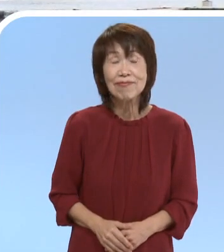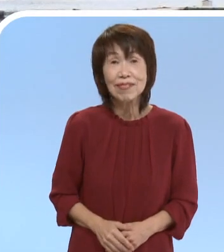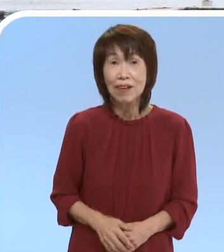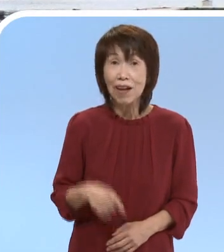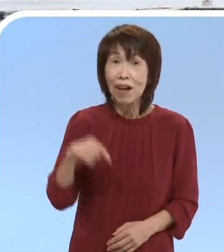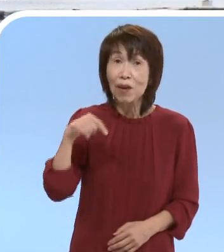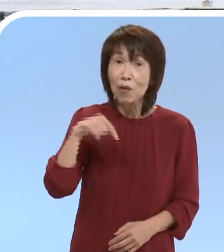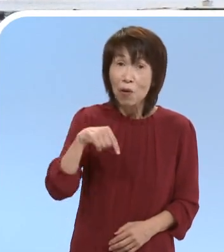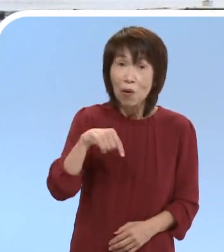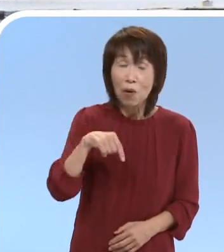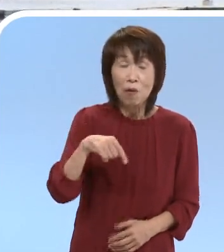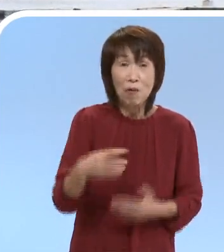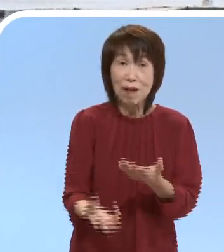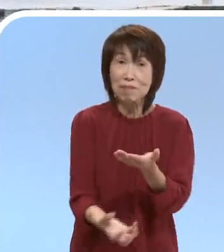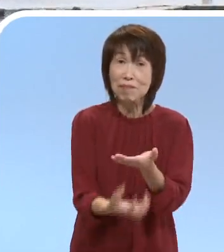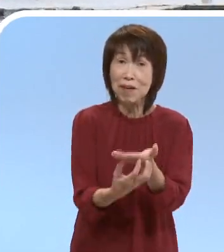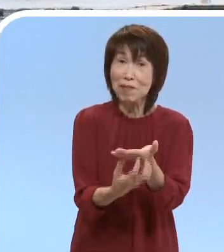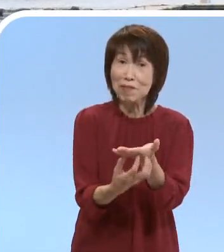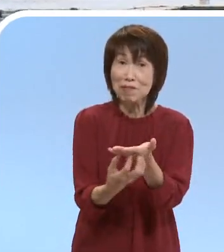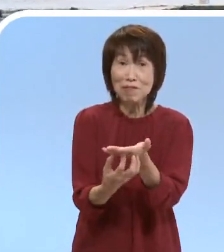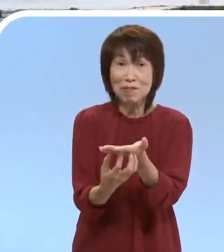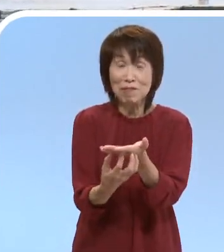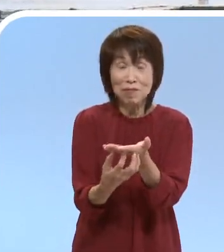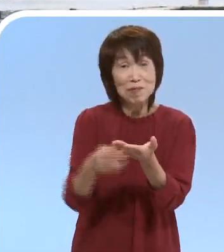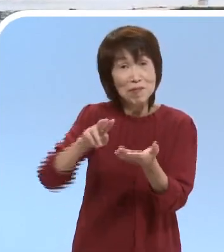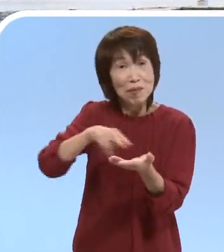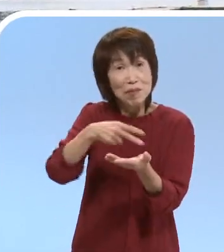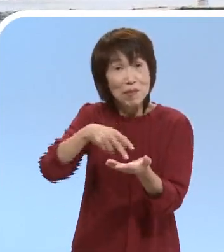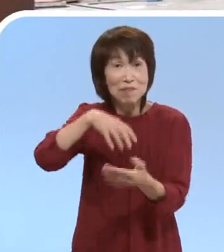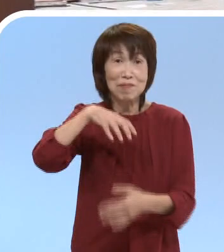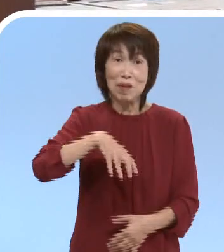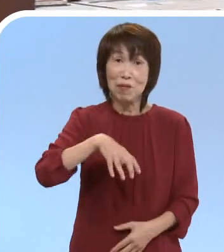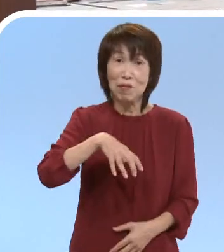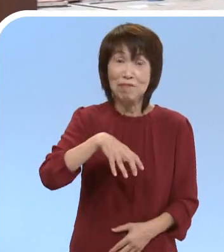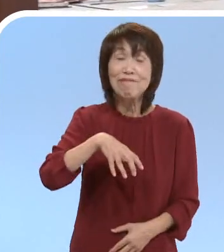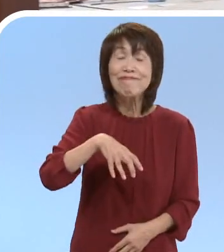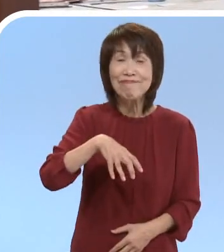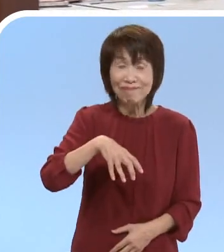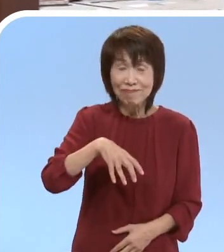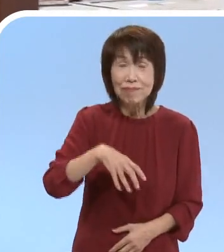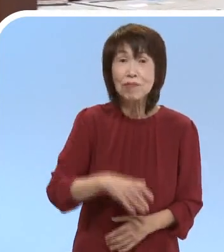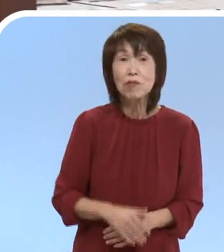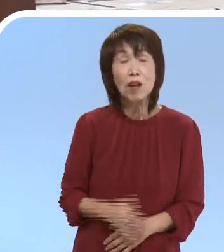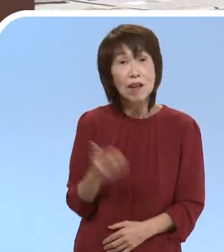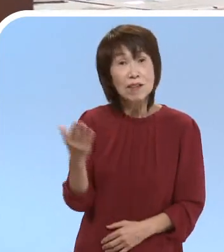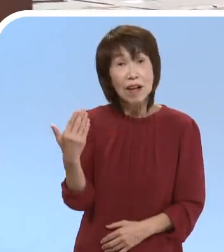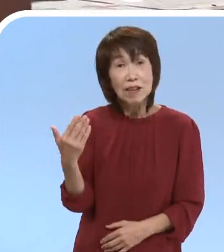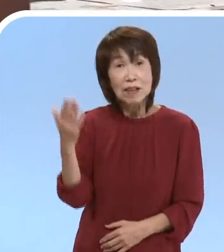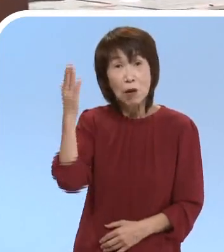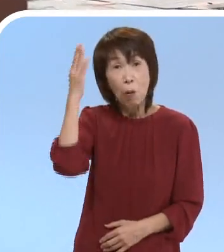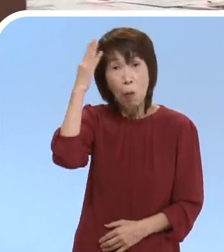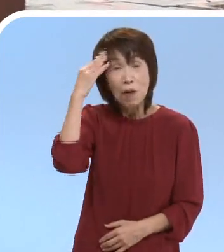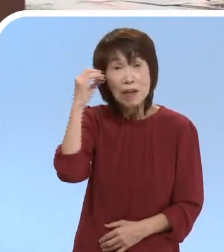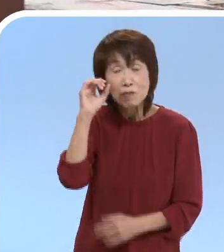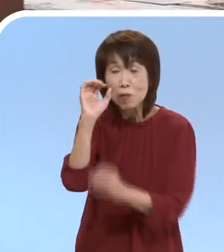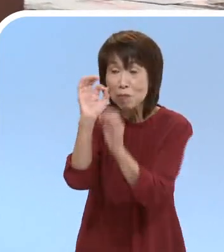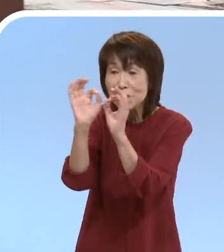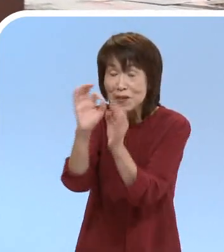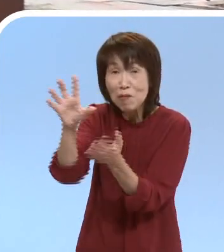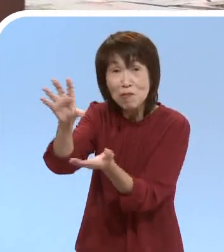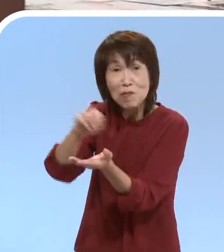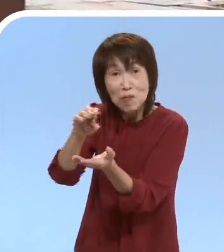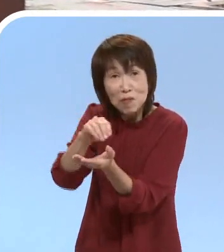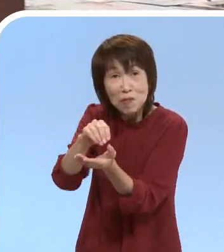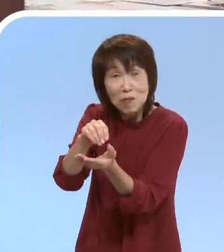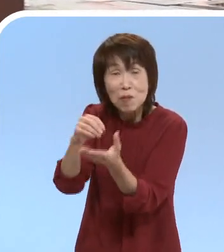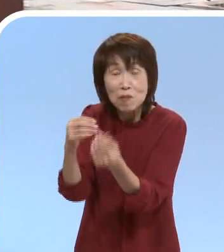さてバーベキューガーデンにやってきました、ね、あのオリーブの実を収穫して、そして油